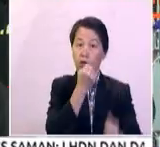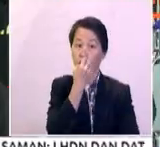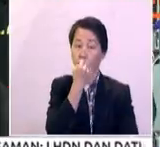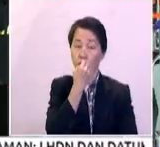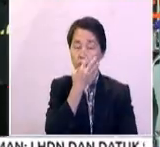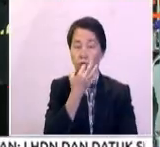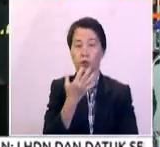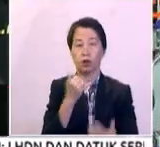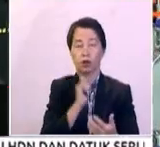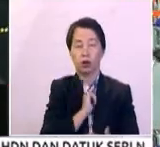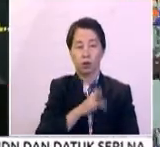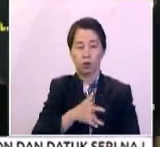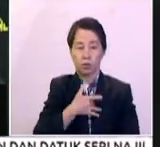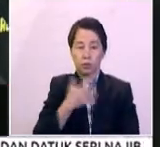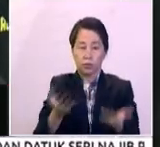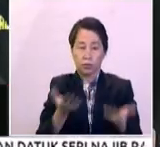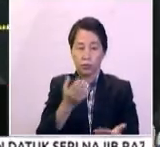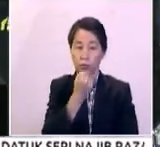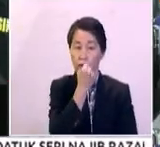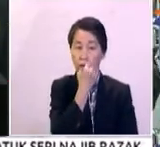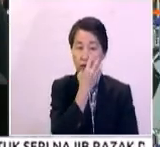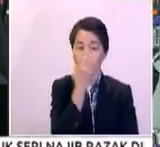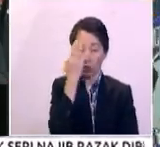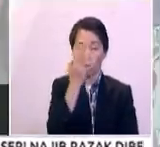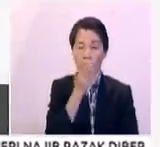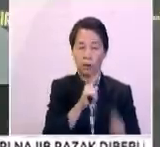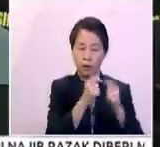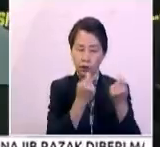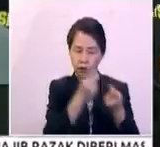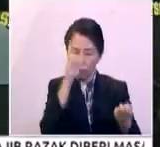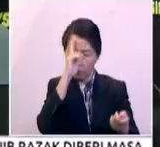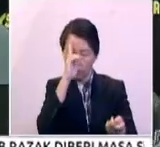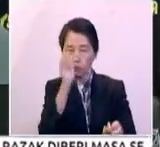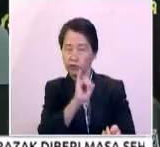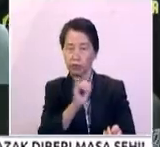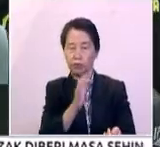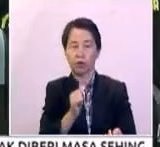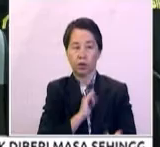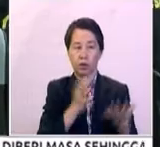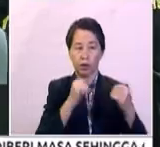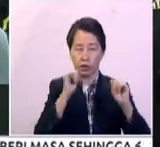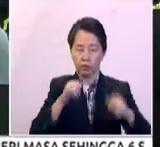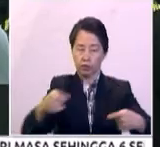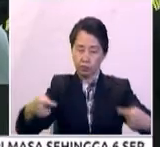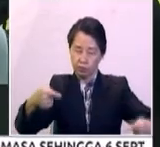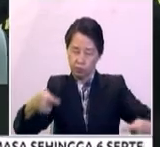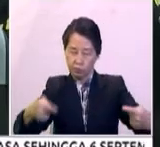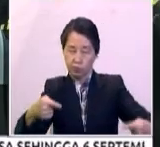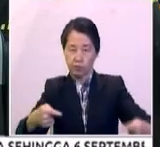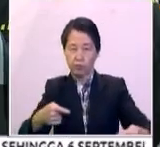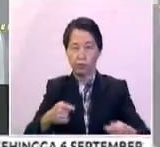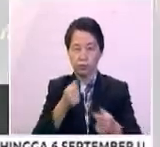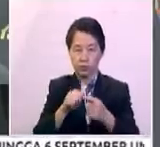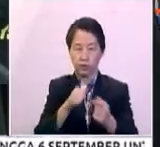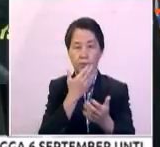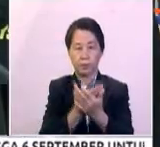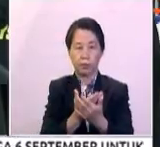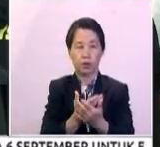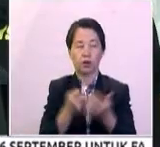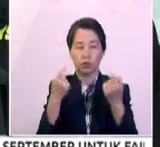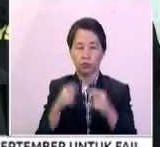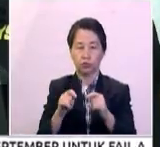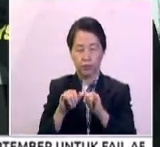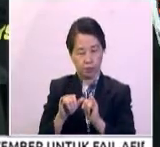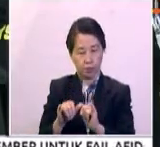rasa kemungkinan Hong Kong akan mengekalkan skuad yang sama lah. So kita harap kita dapat bagi saingan yang elok lah. Cuba